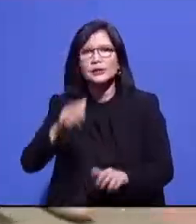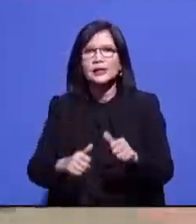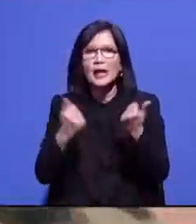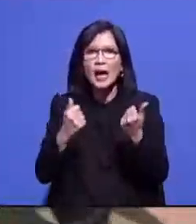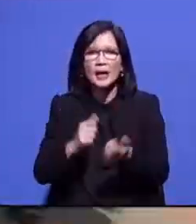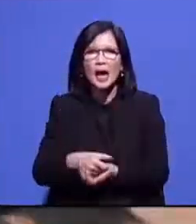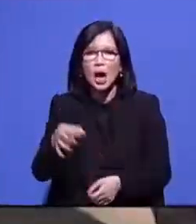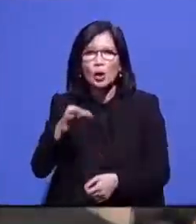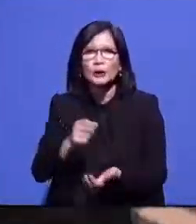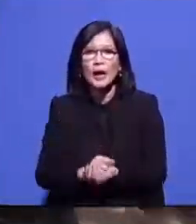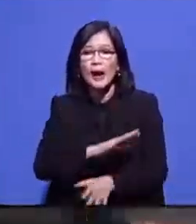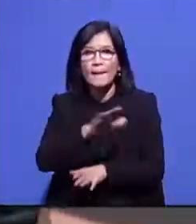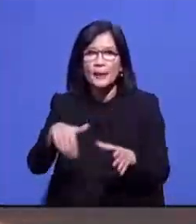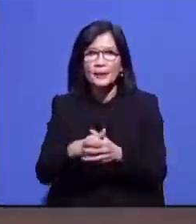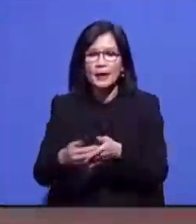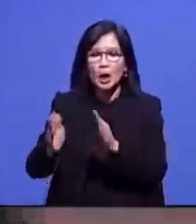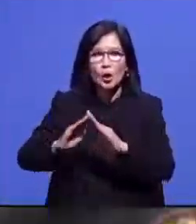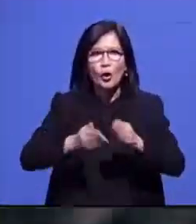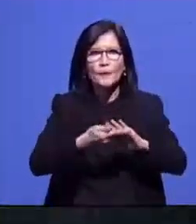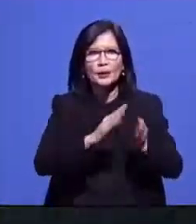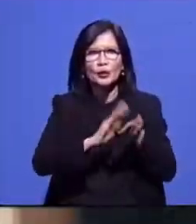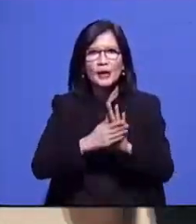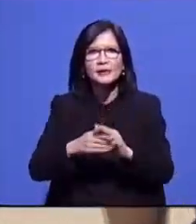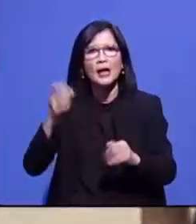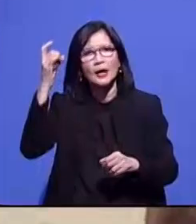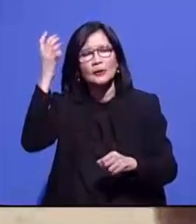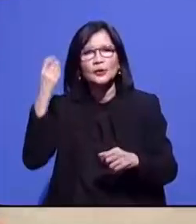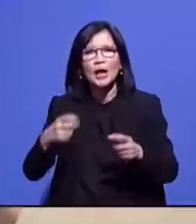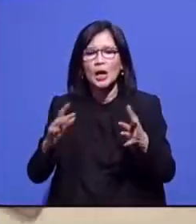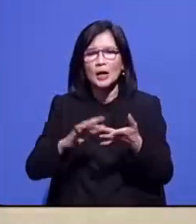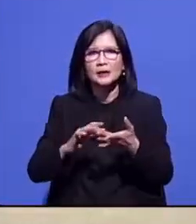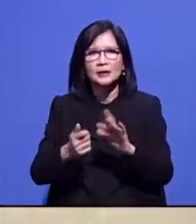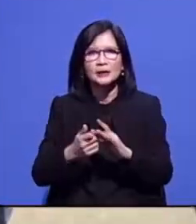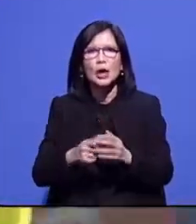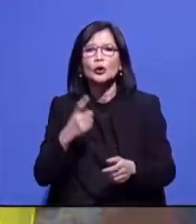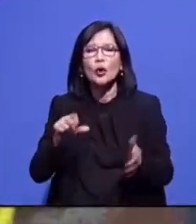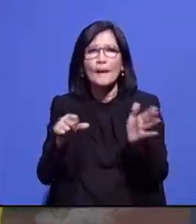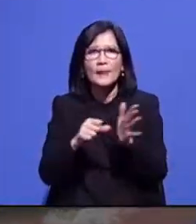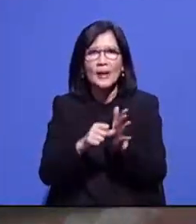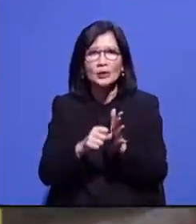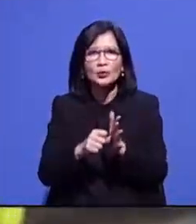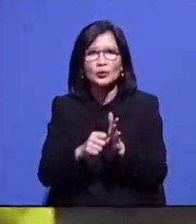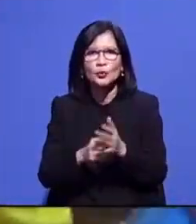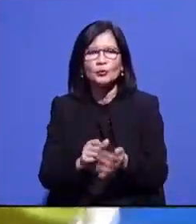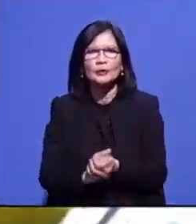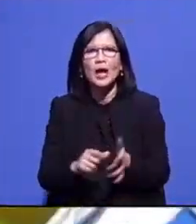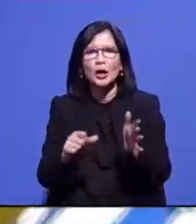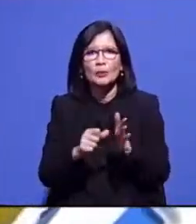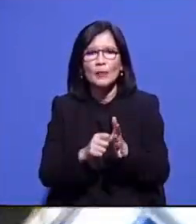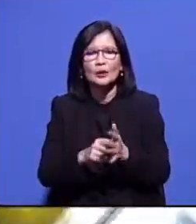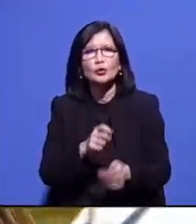melibatkan komunitas moda transportasi berbasis daring untuk membantu tugas TNI Polri dan Satpol PP untuk